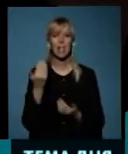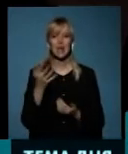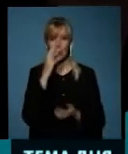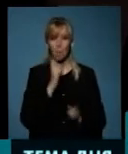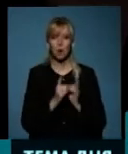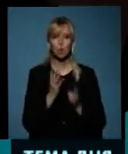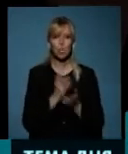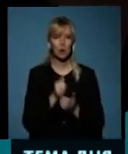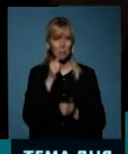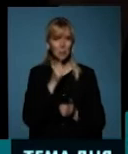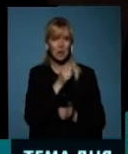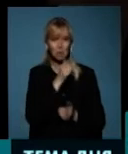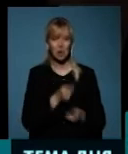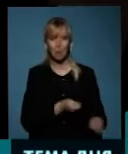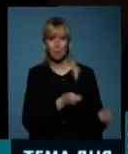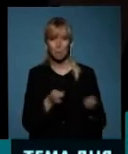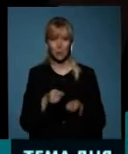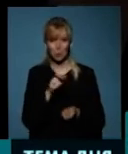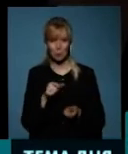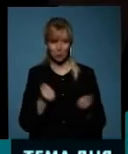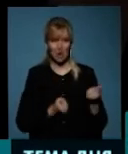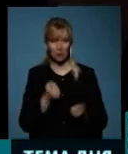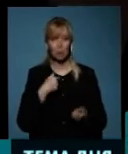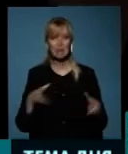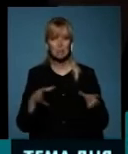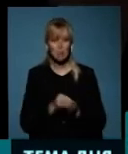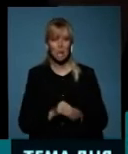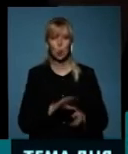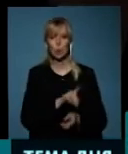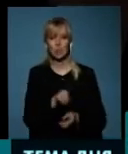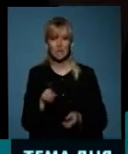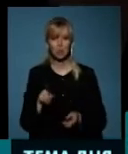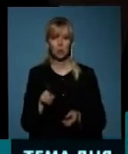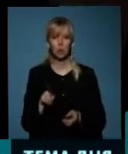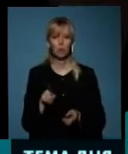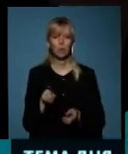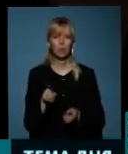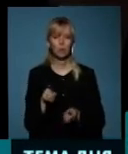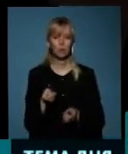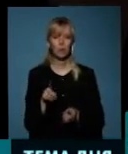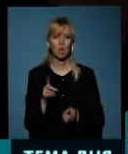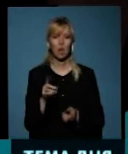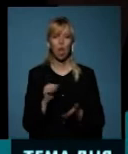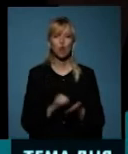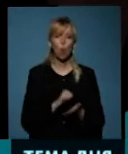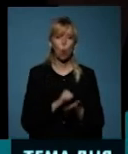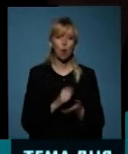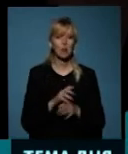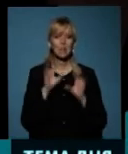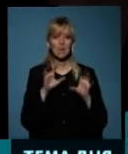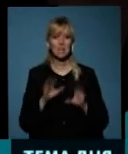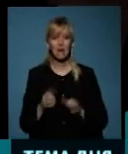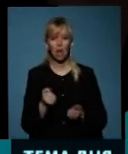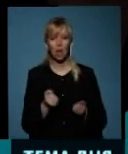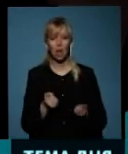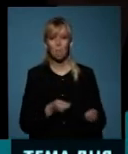маршрутах діють підпільні перевізники, і ми спільно з ними. Вони нам, діло в тому, що документування нелегального